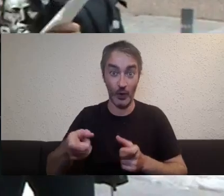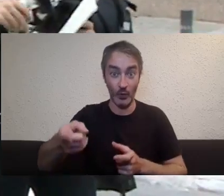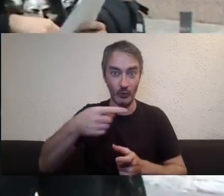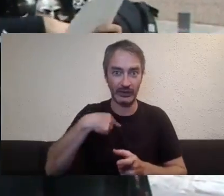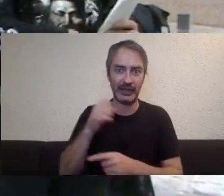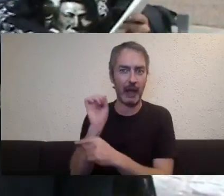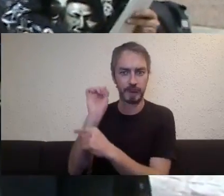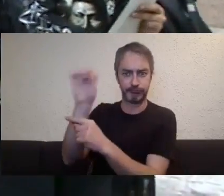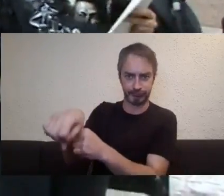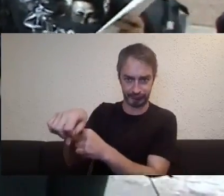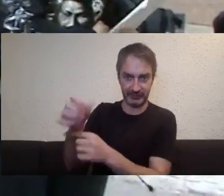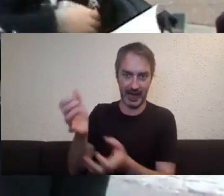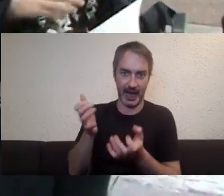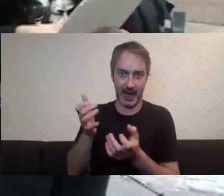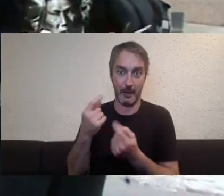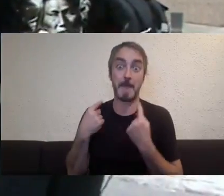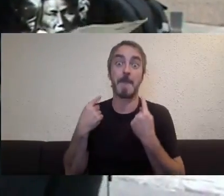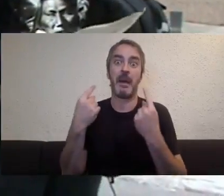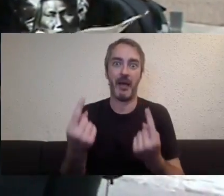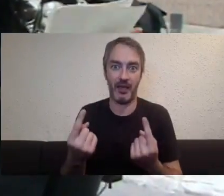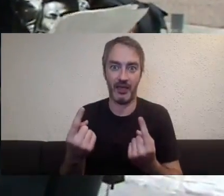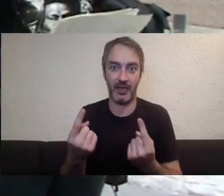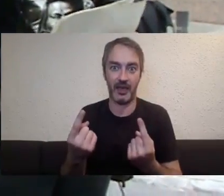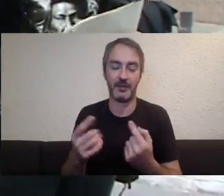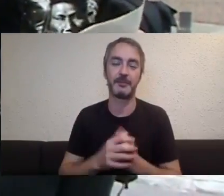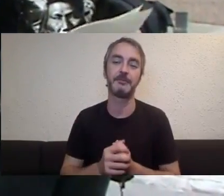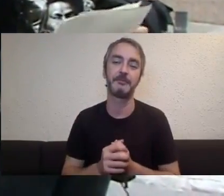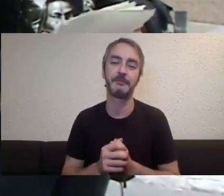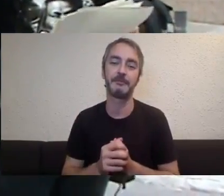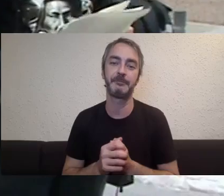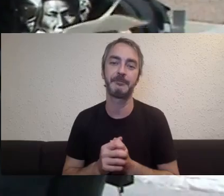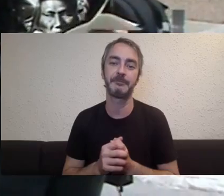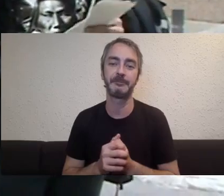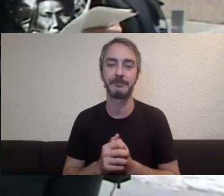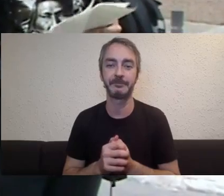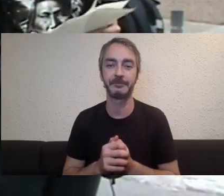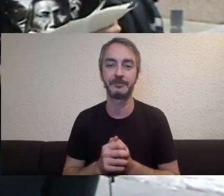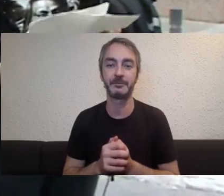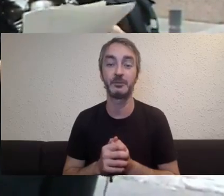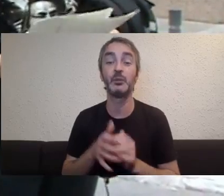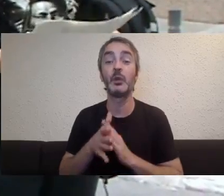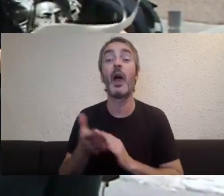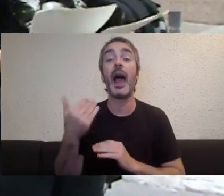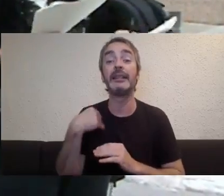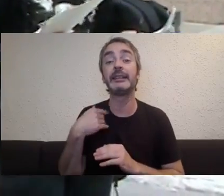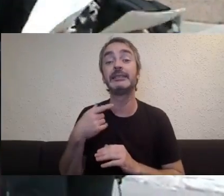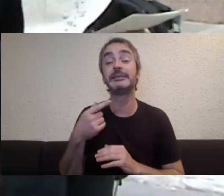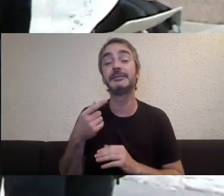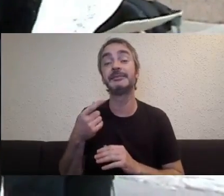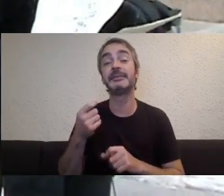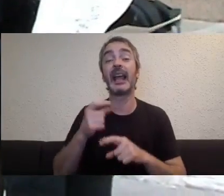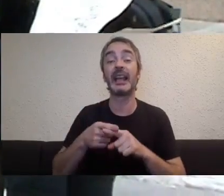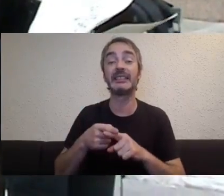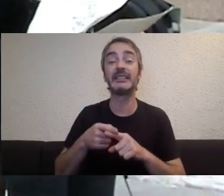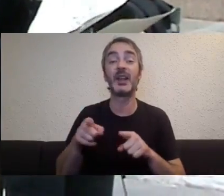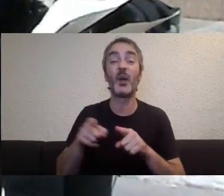o sigui, això és de les primeres vegades que guanyàvem una batalla, pràcticament. I des d'aquella època que veníem